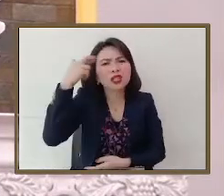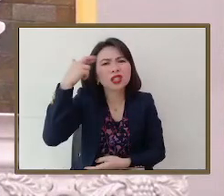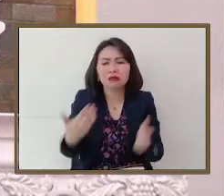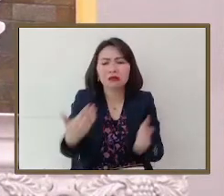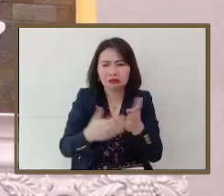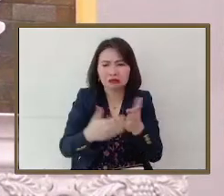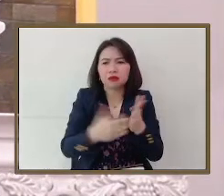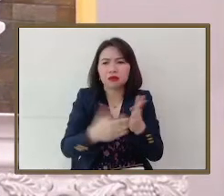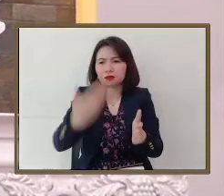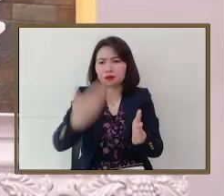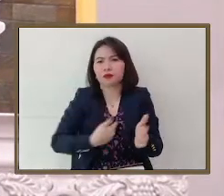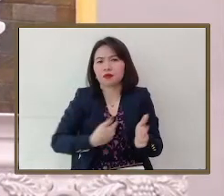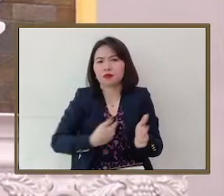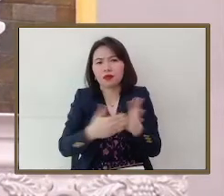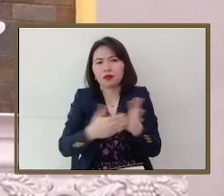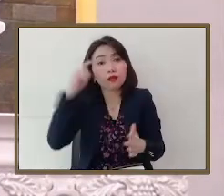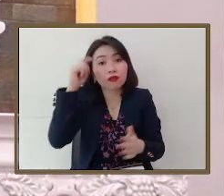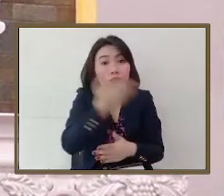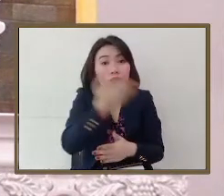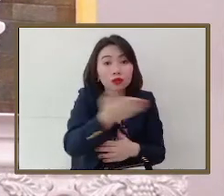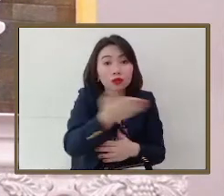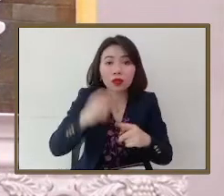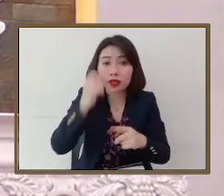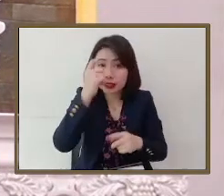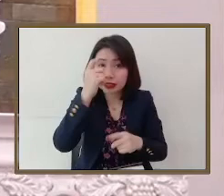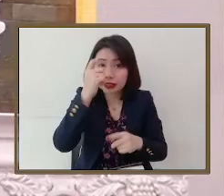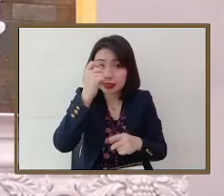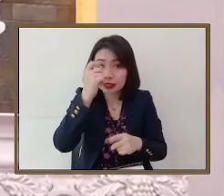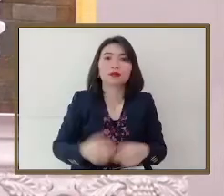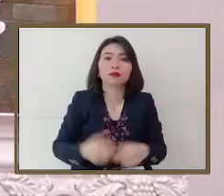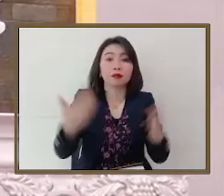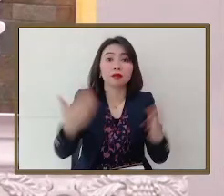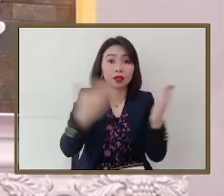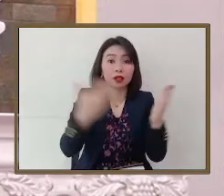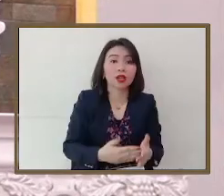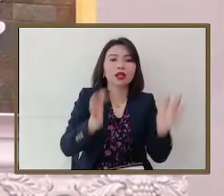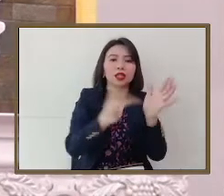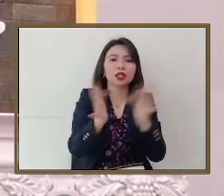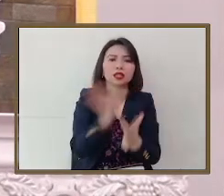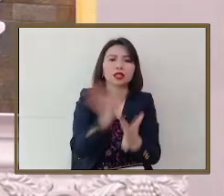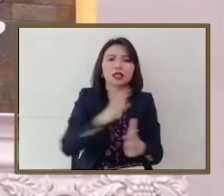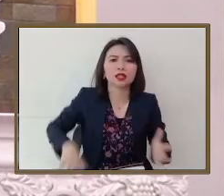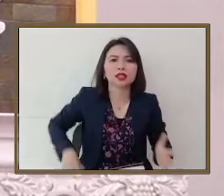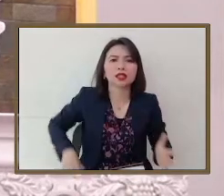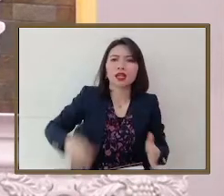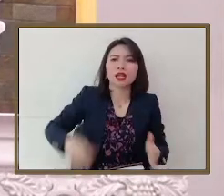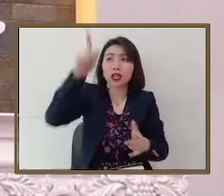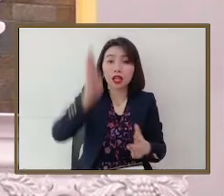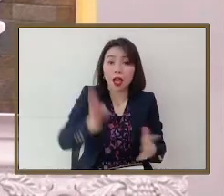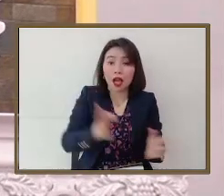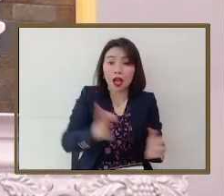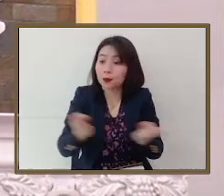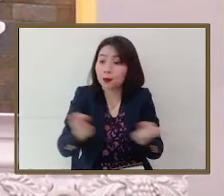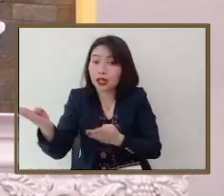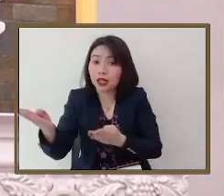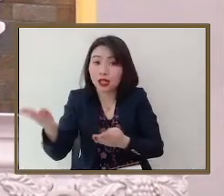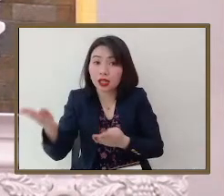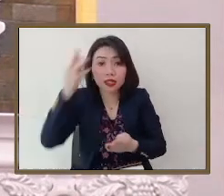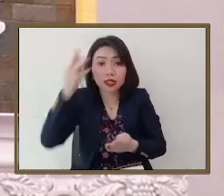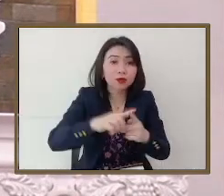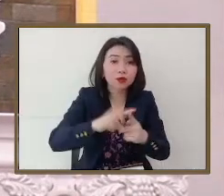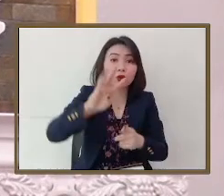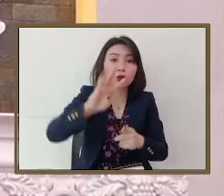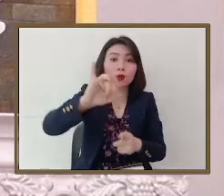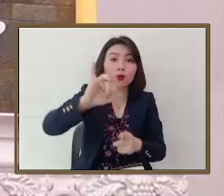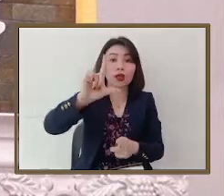maliwanag. Alright? Now, dinala siya doon sa wilderness na wala siyang kilala, na wala siyang alam doon. And then, it